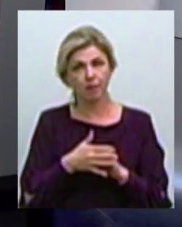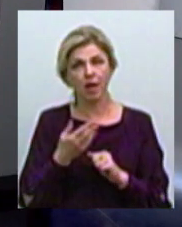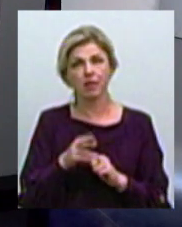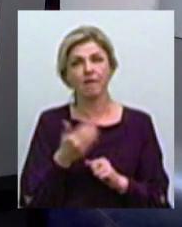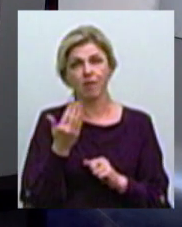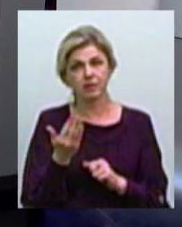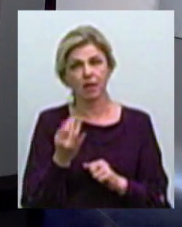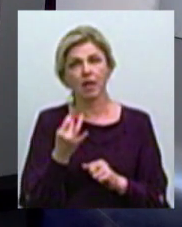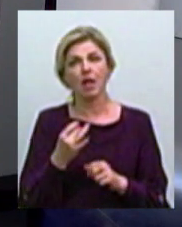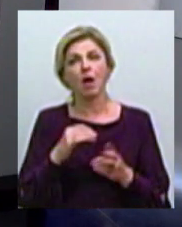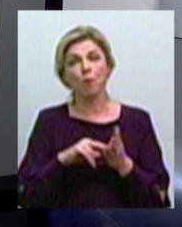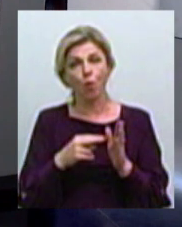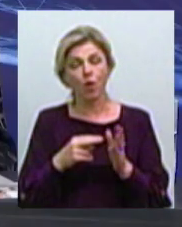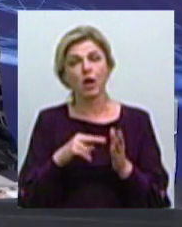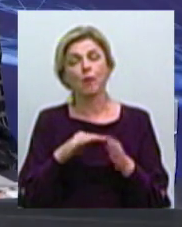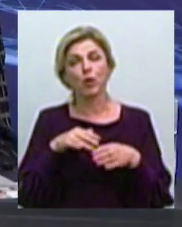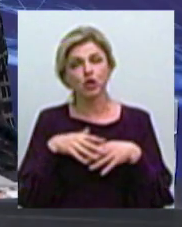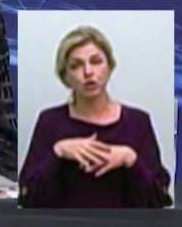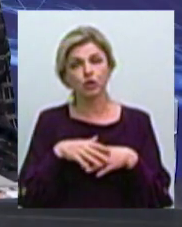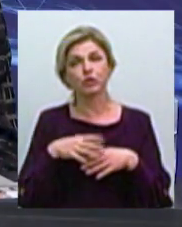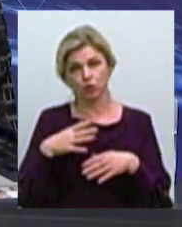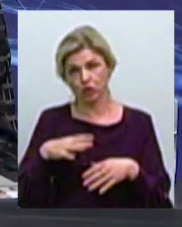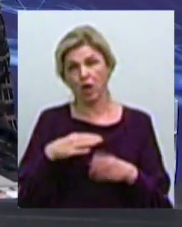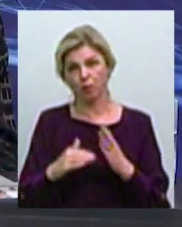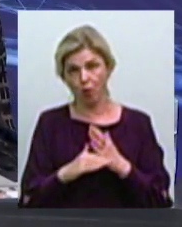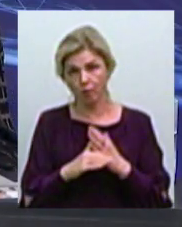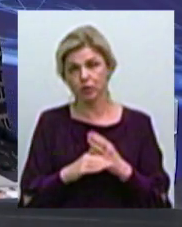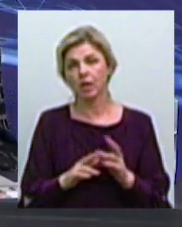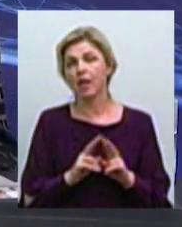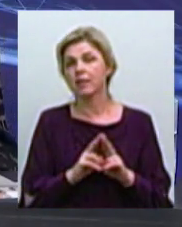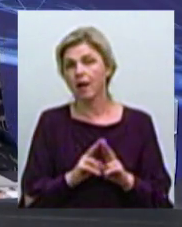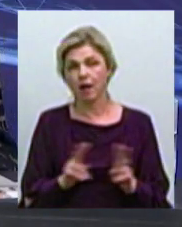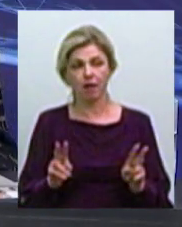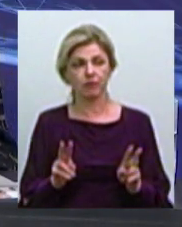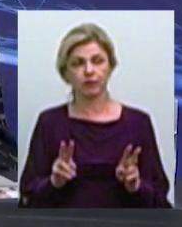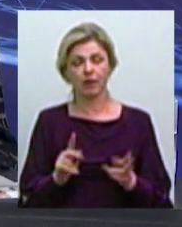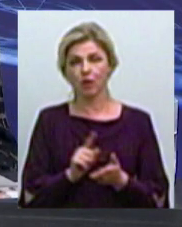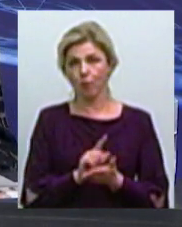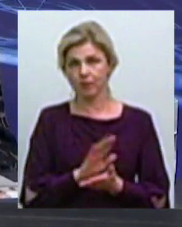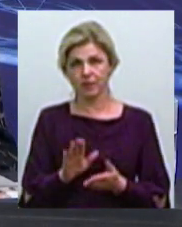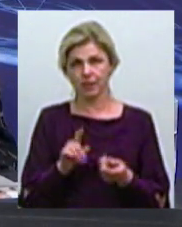и рассчитывать на помощь, это никак не совершенно